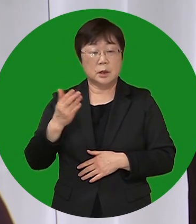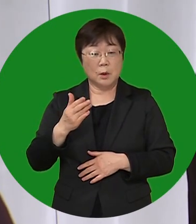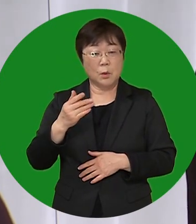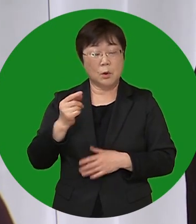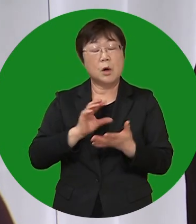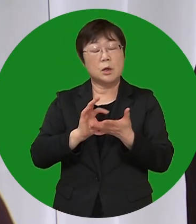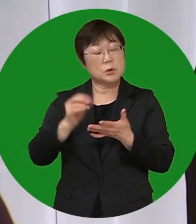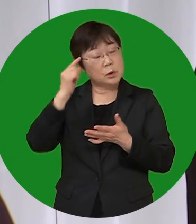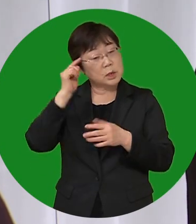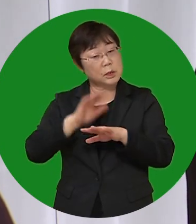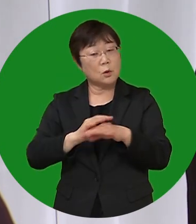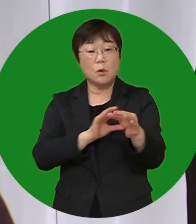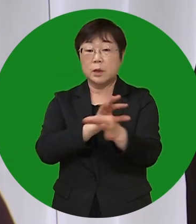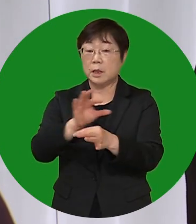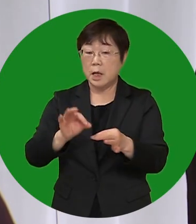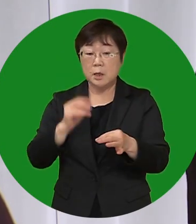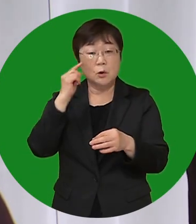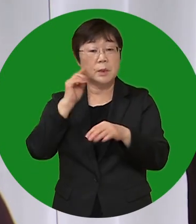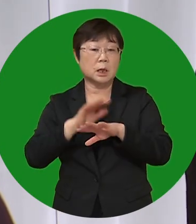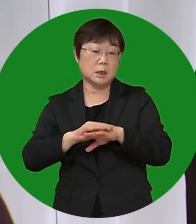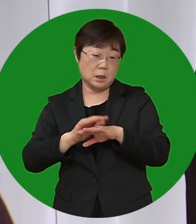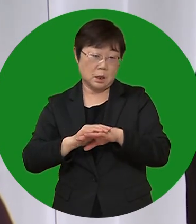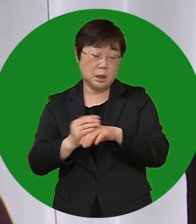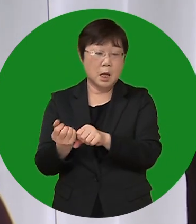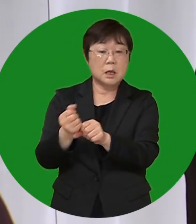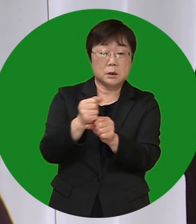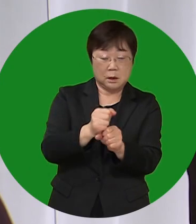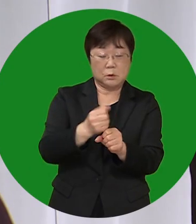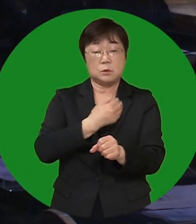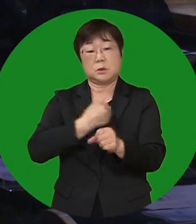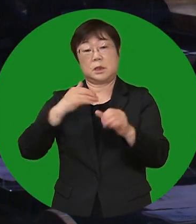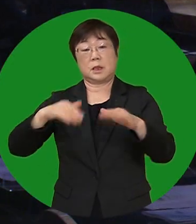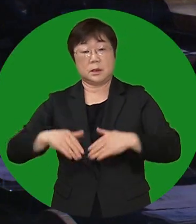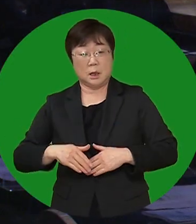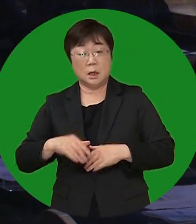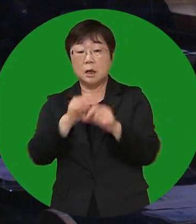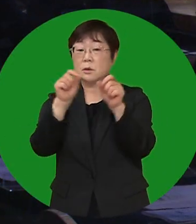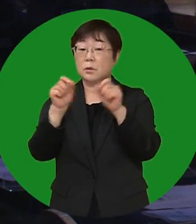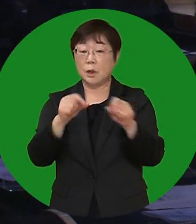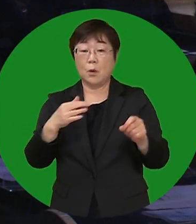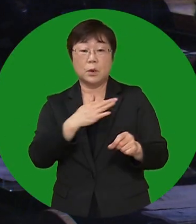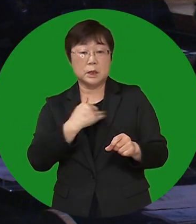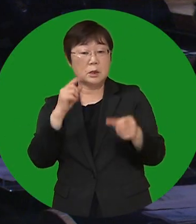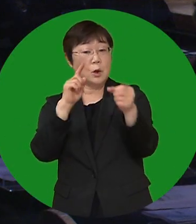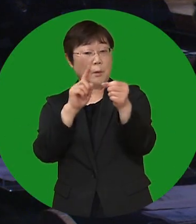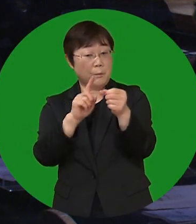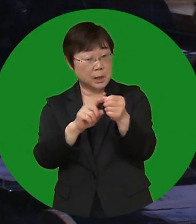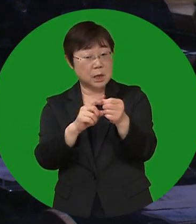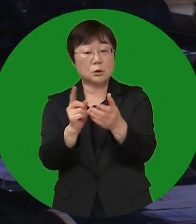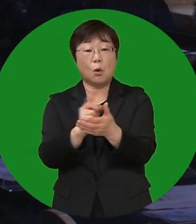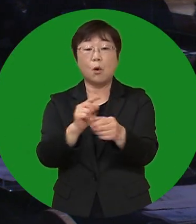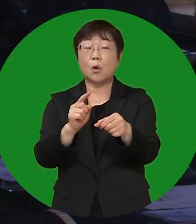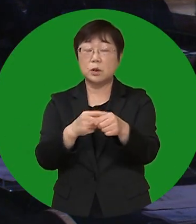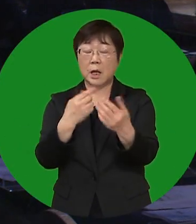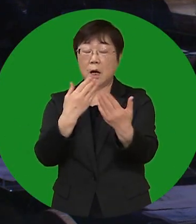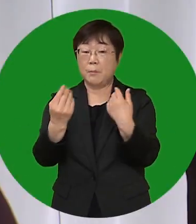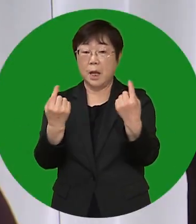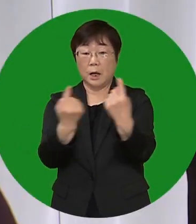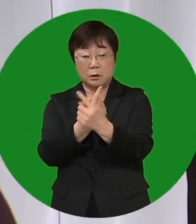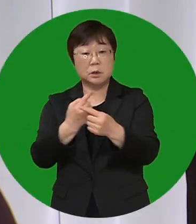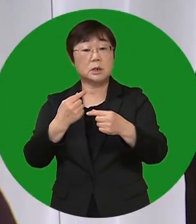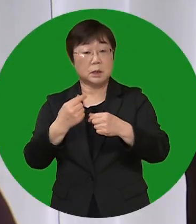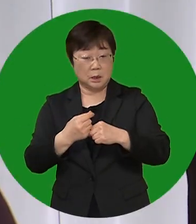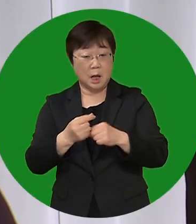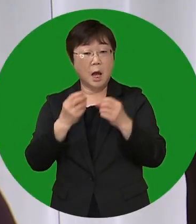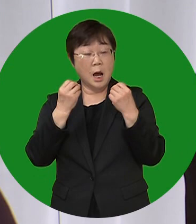照射し後継というまあ視点で枕絵直すことができたその結果まあ自分たちの目指すべき方向性が明確になって